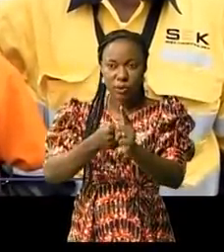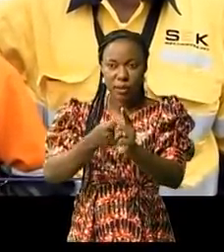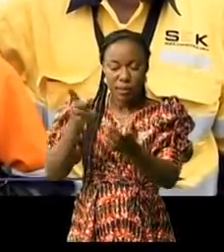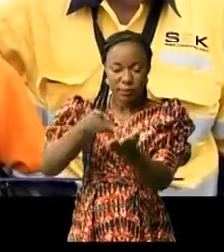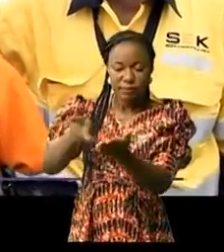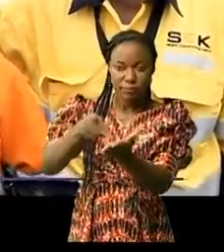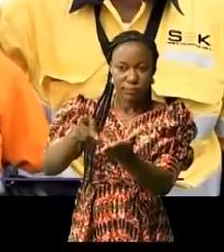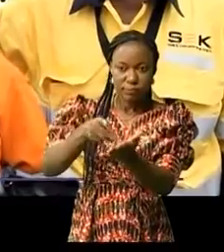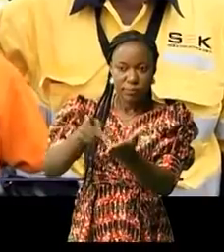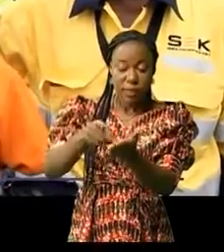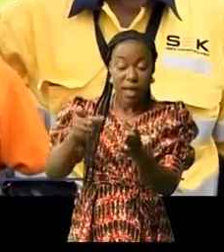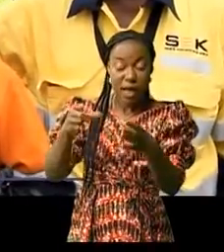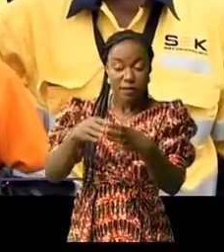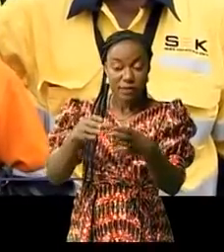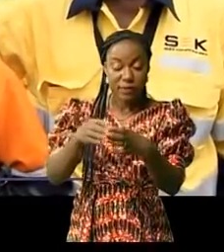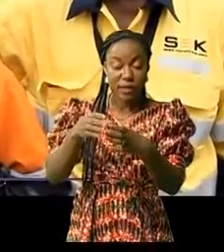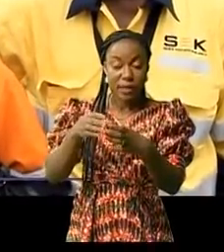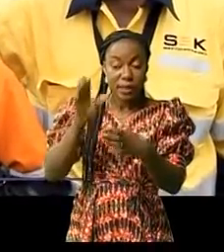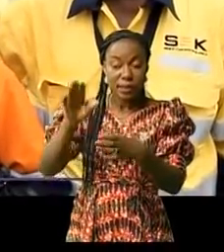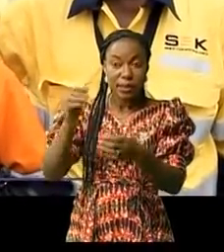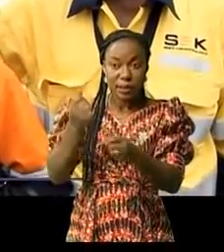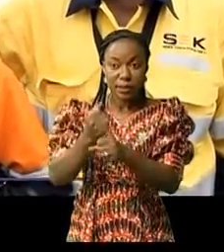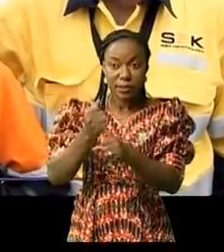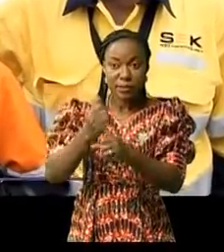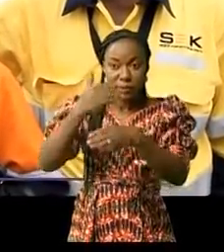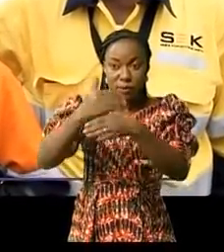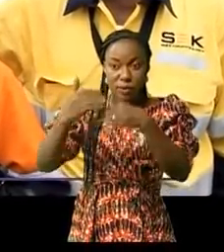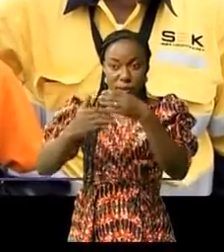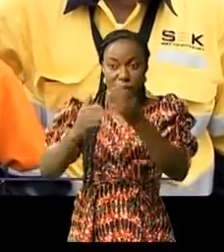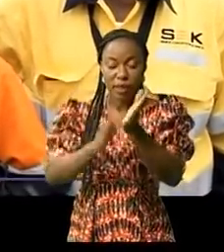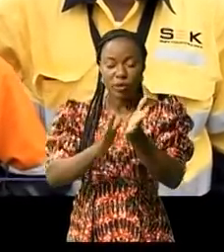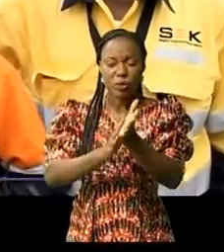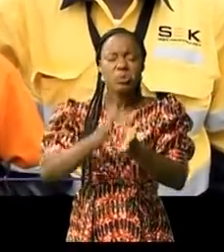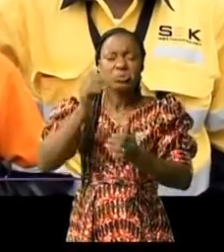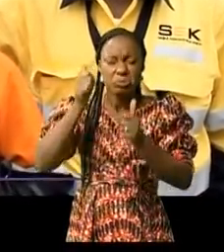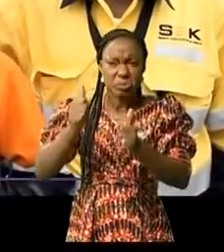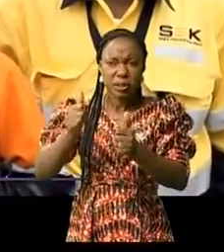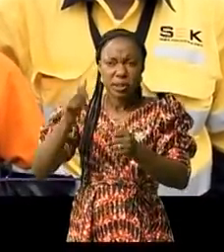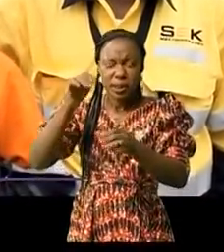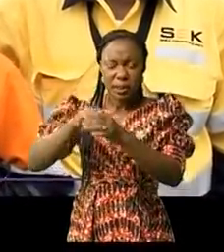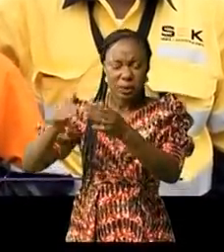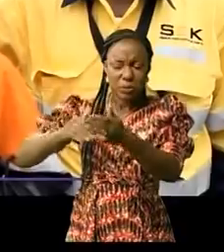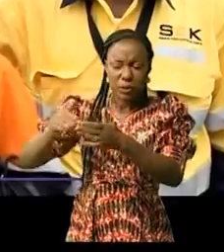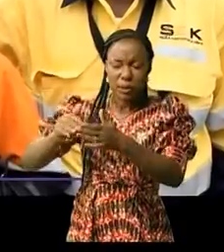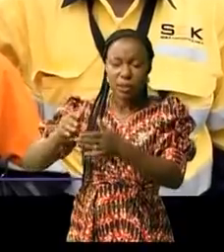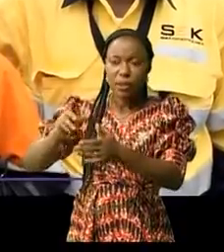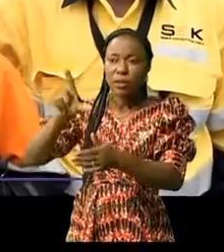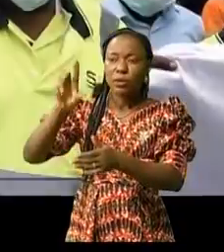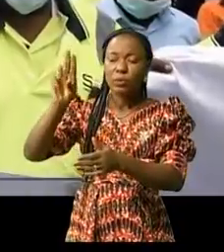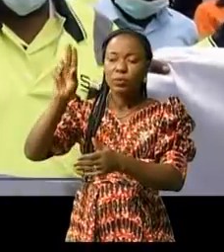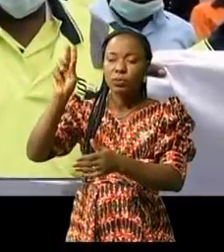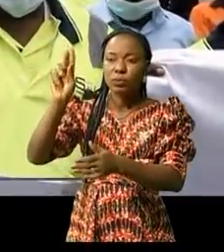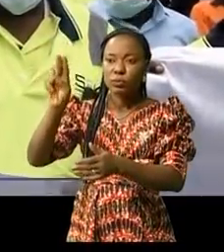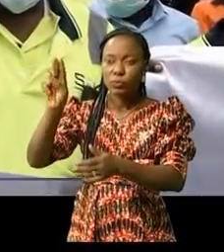avec cet argent là les chefs de cette offre a pu reconstruire une école moderne du côté là de nos couteaux las le chef de secteur